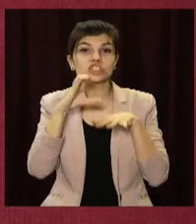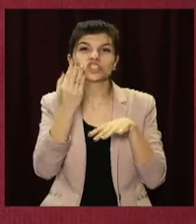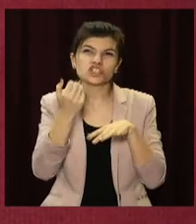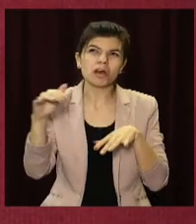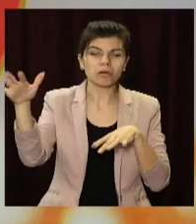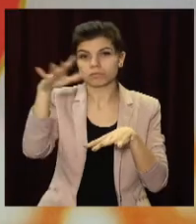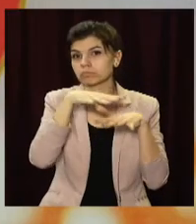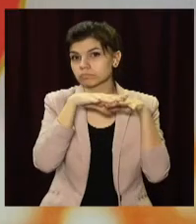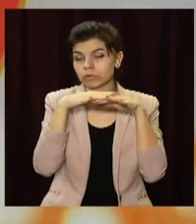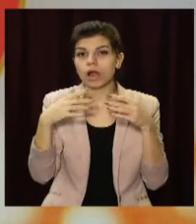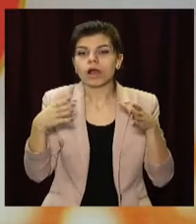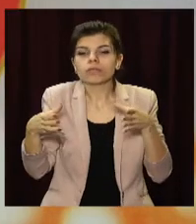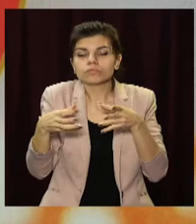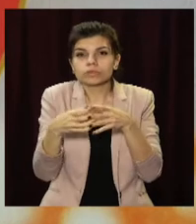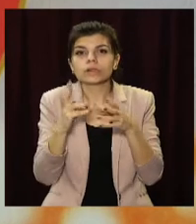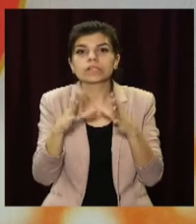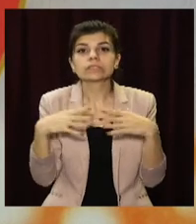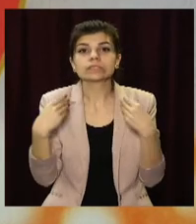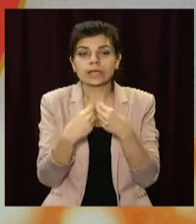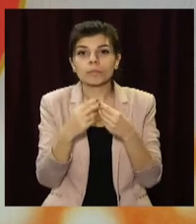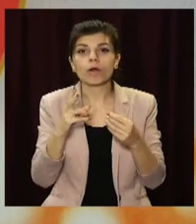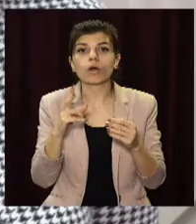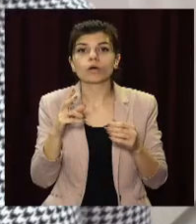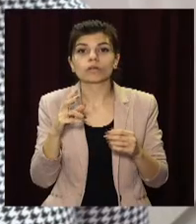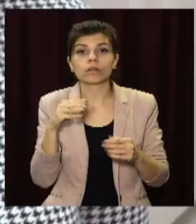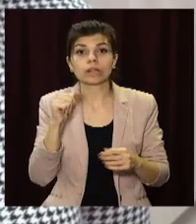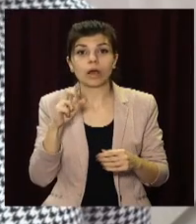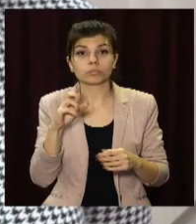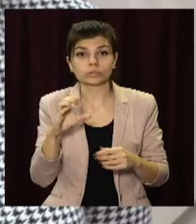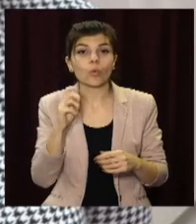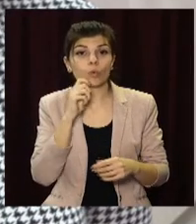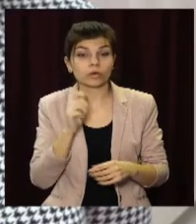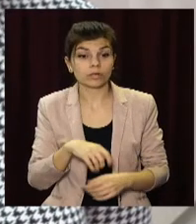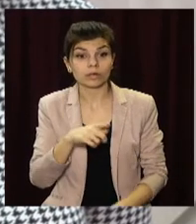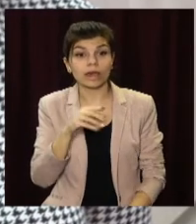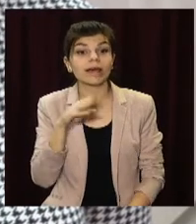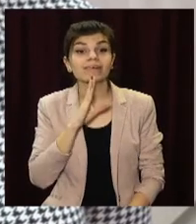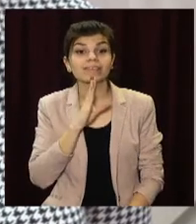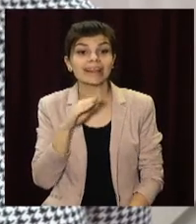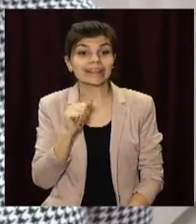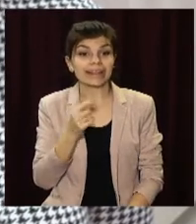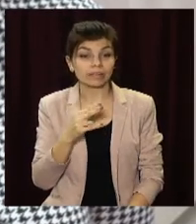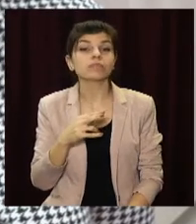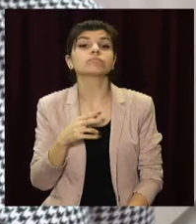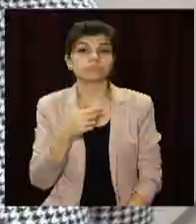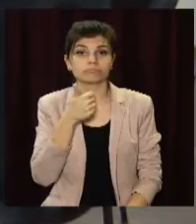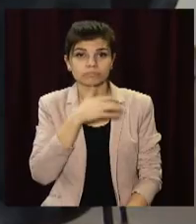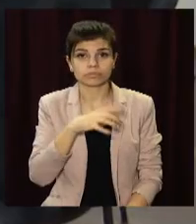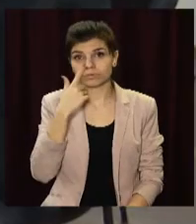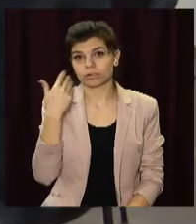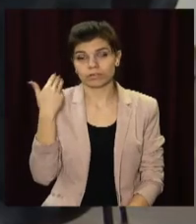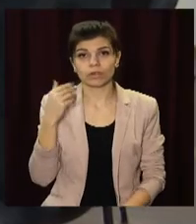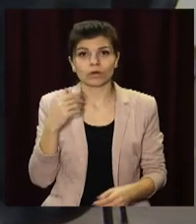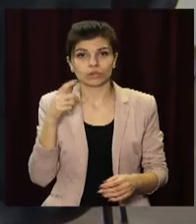допомогу представники об'єднання сімей загиблих героїв ТАПС Україна. Волонтерка Тетяна Хорольська сама пережила втрату близької людини.